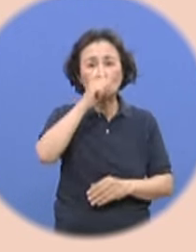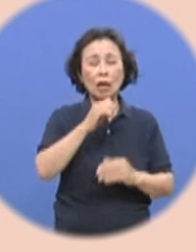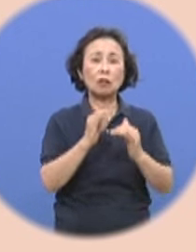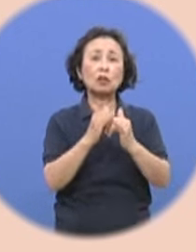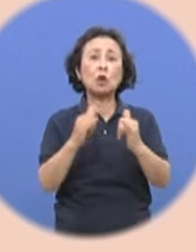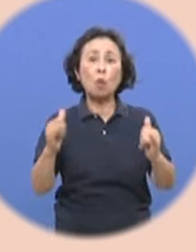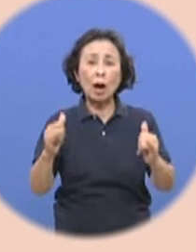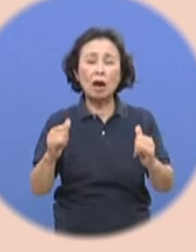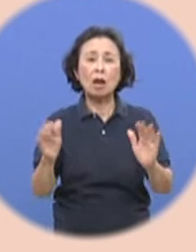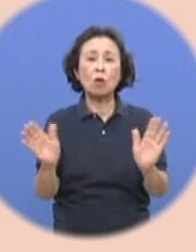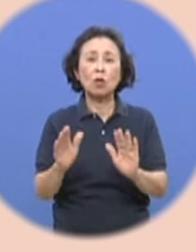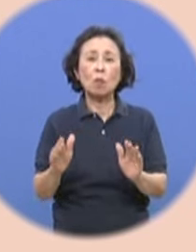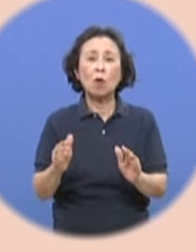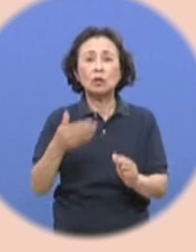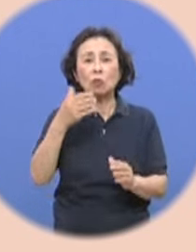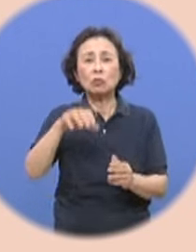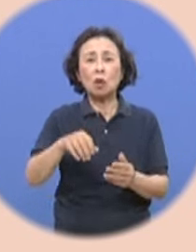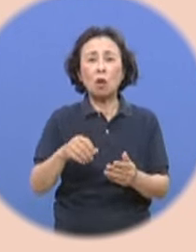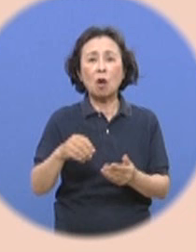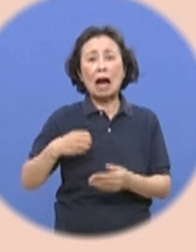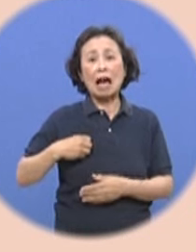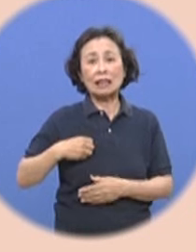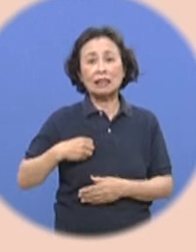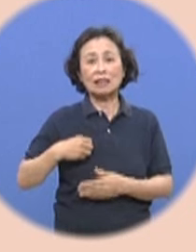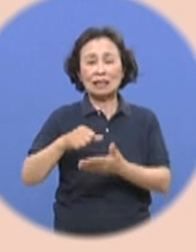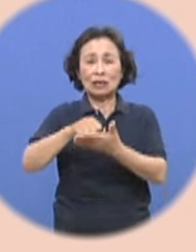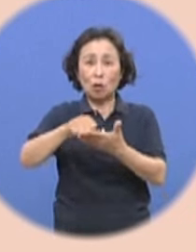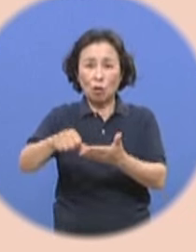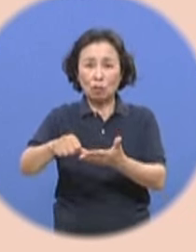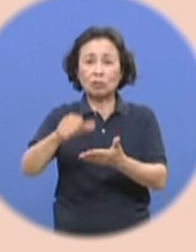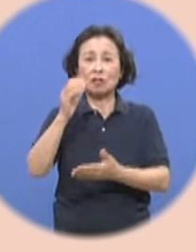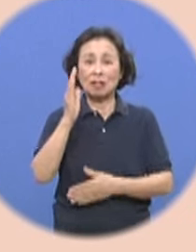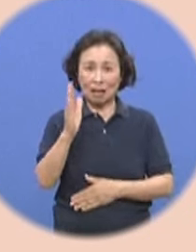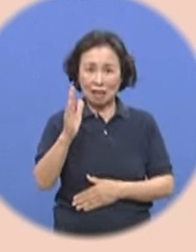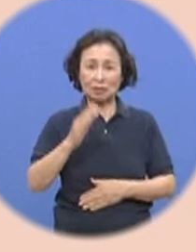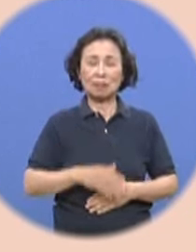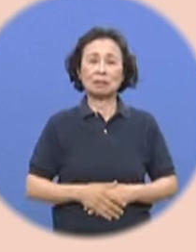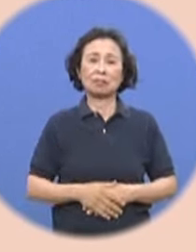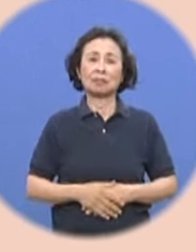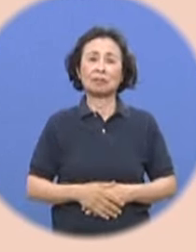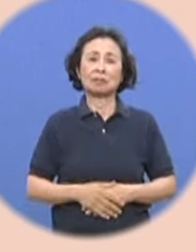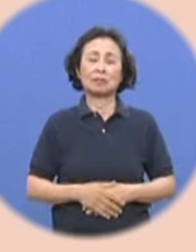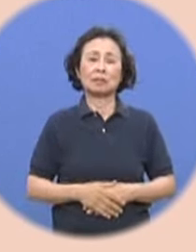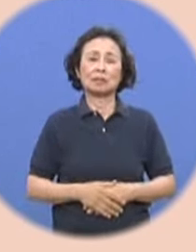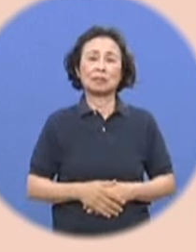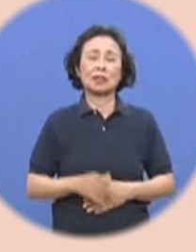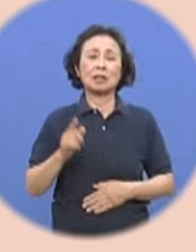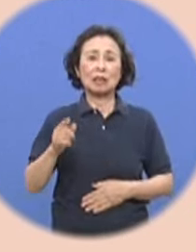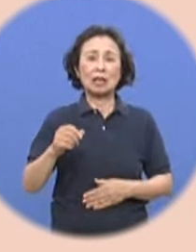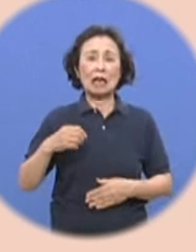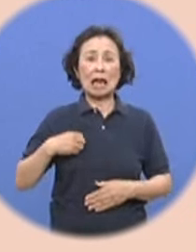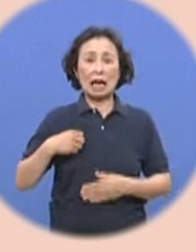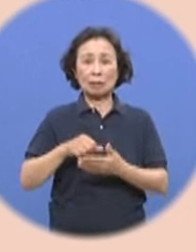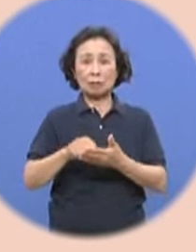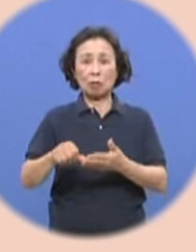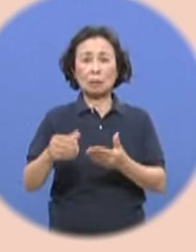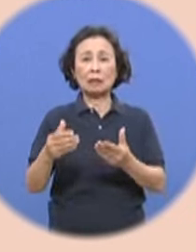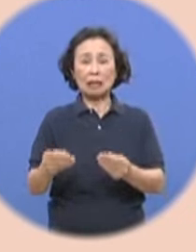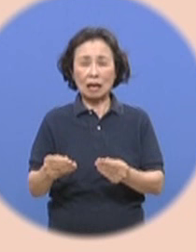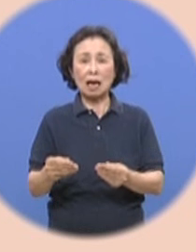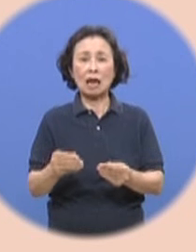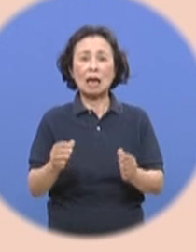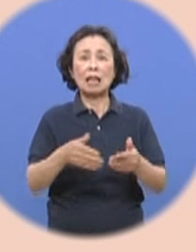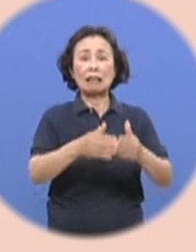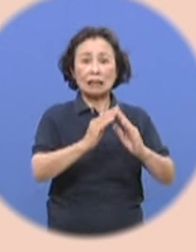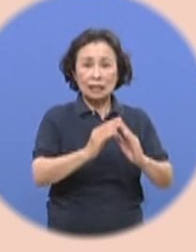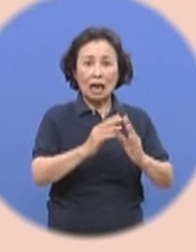へは子ども食堂会員への登録をお願いしています。子ども食堂会員になると、子ども食堂の立